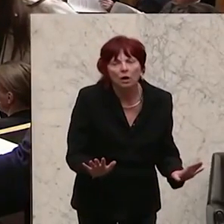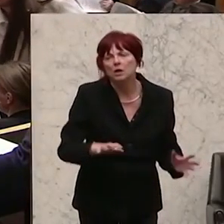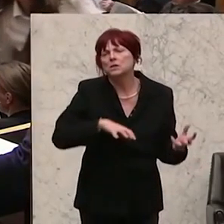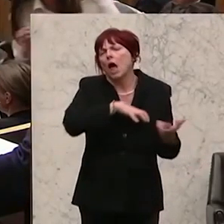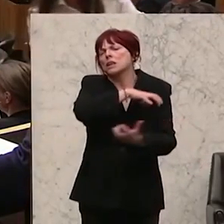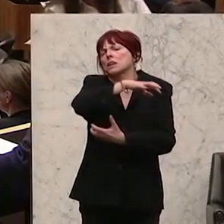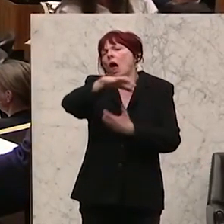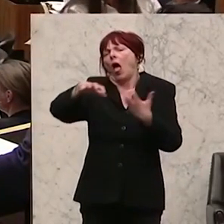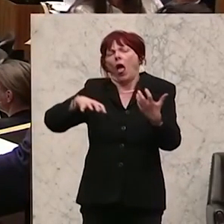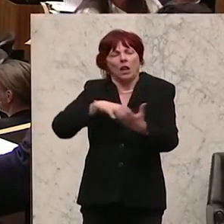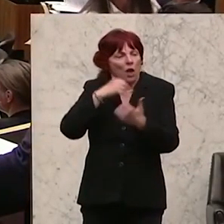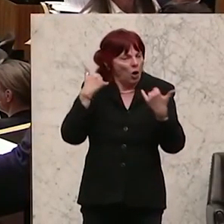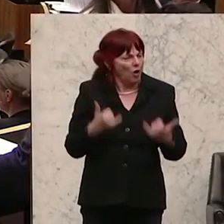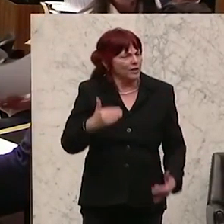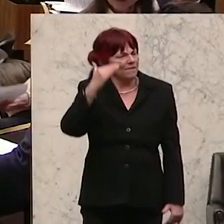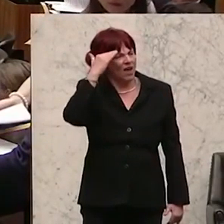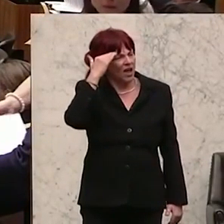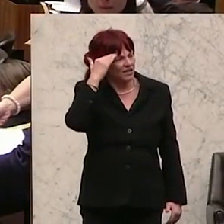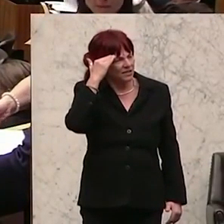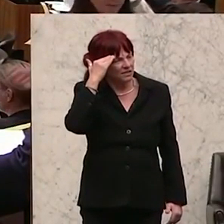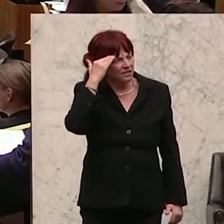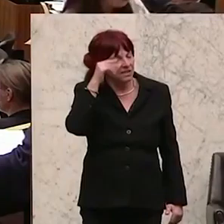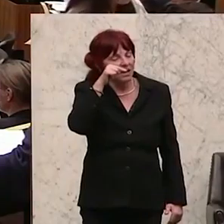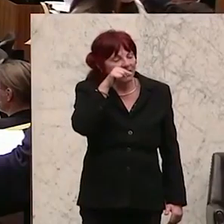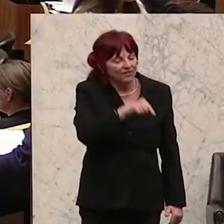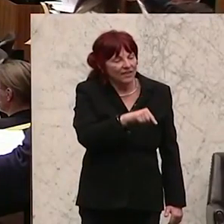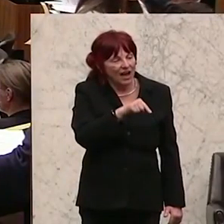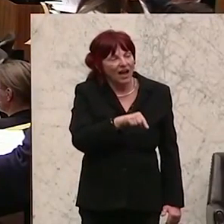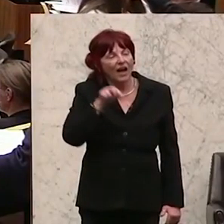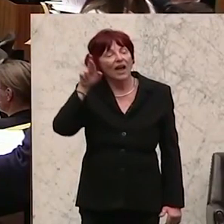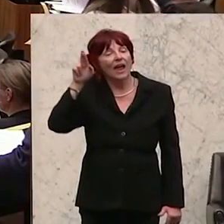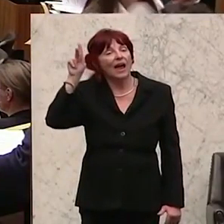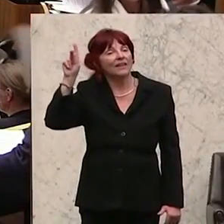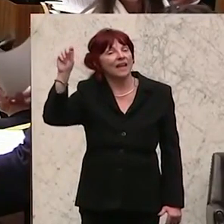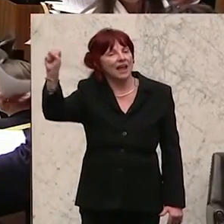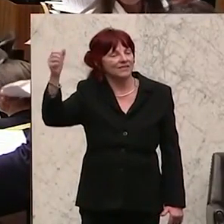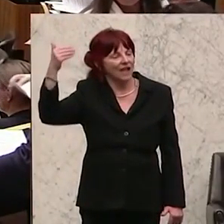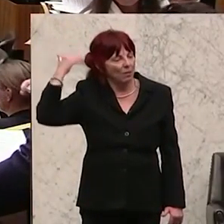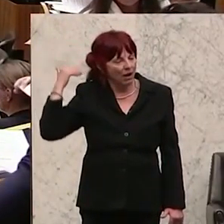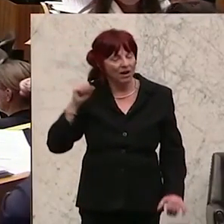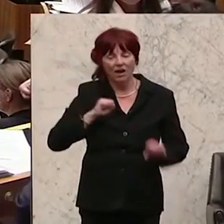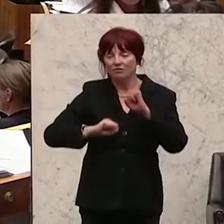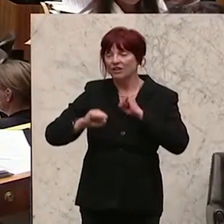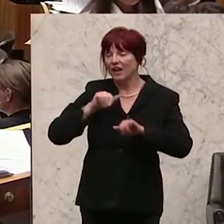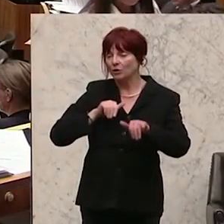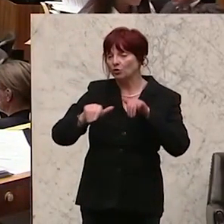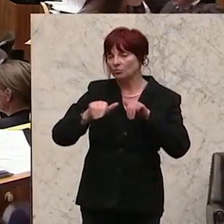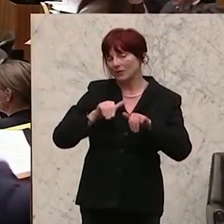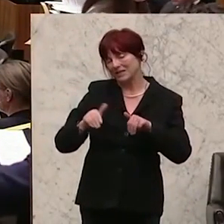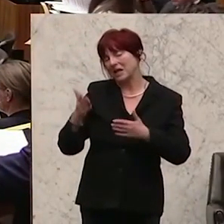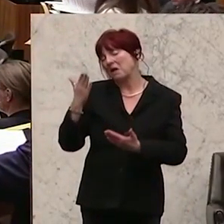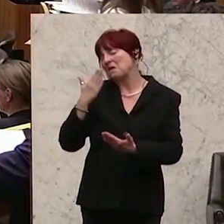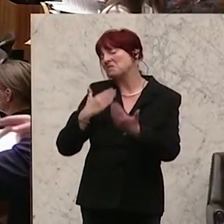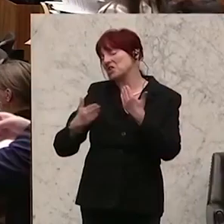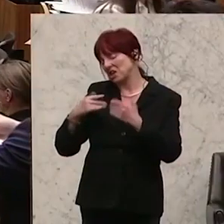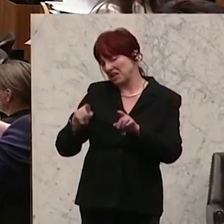heute weiß, dass da auch mit Verhandlungen gegenüber der EATS der damalige Verteidigungsminister wahrscheinlich auch mit einer